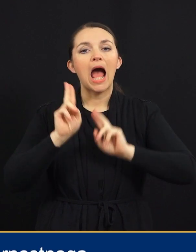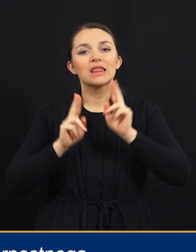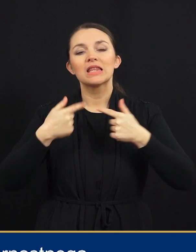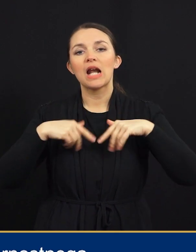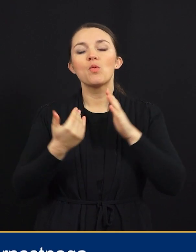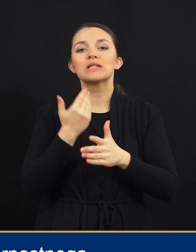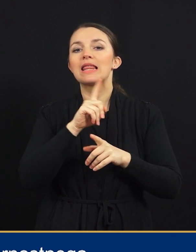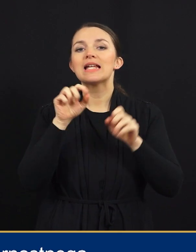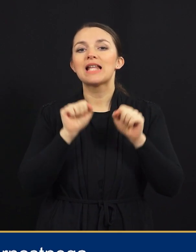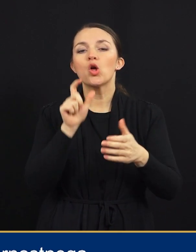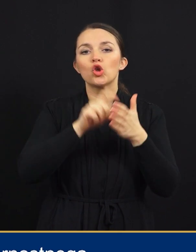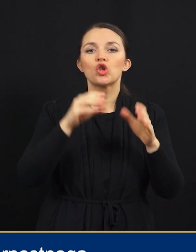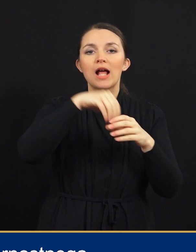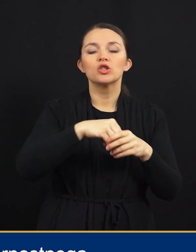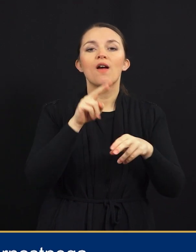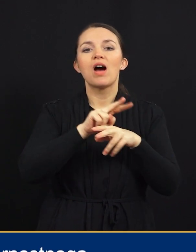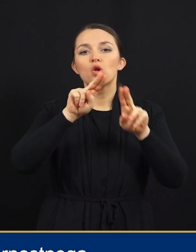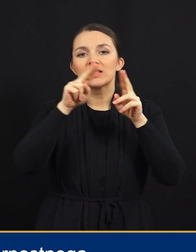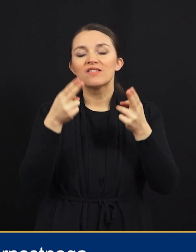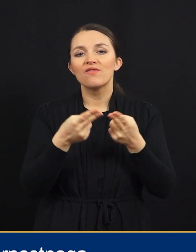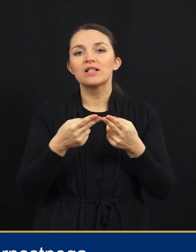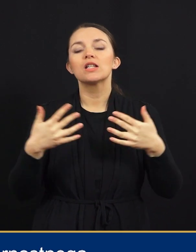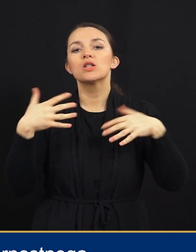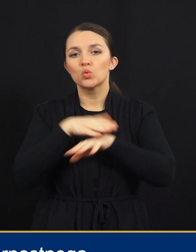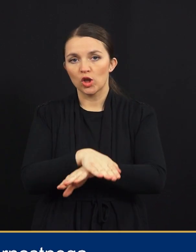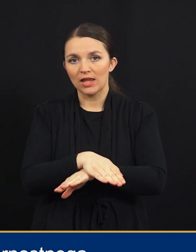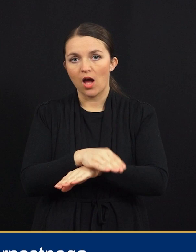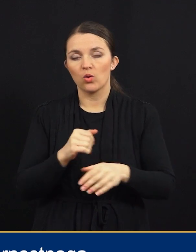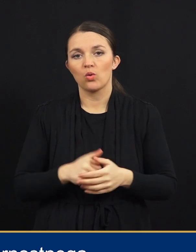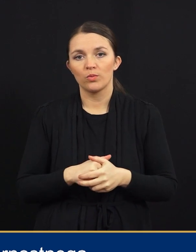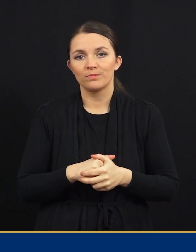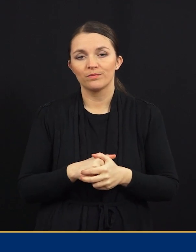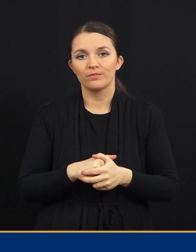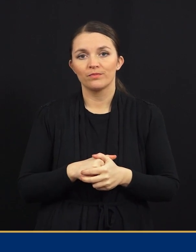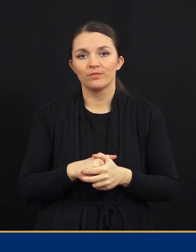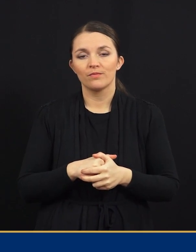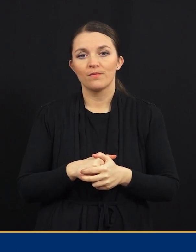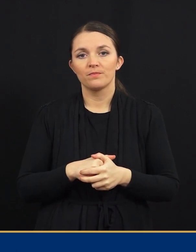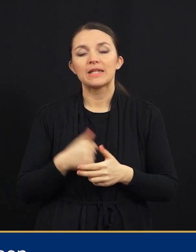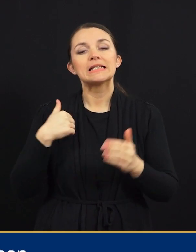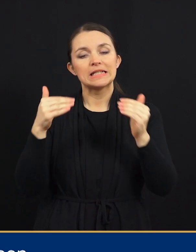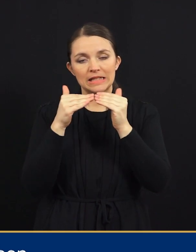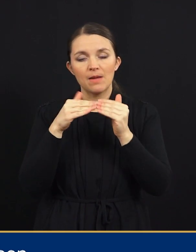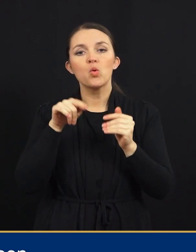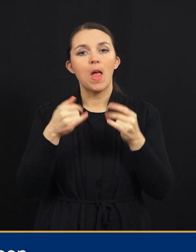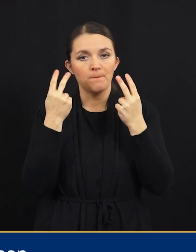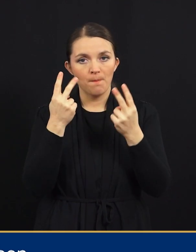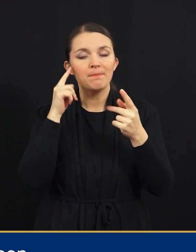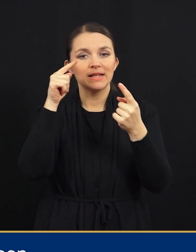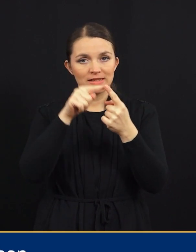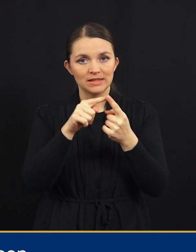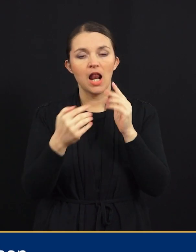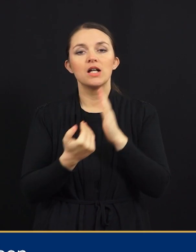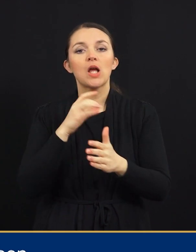Kandidiramo za nestalno članico Varnostnega sveta Organizacije združenih narodov. Strinjam se, da je to pomemben